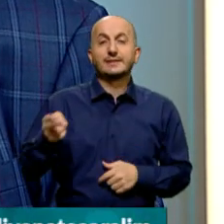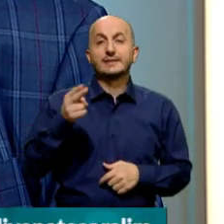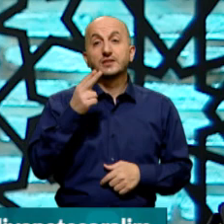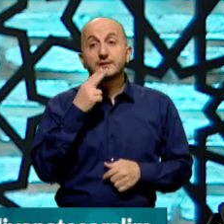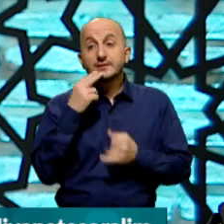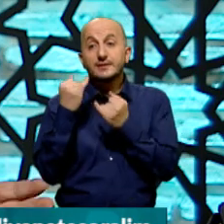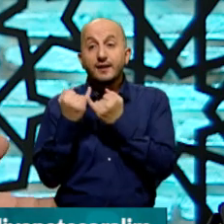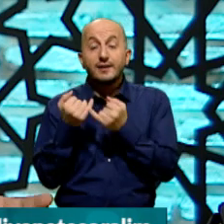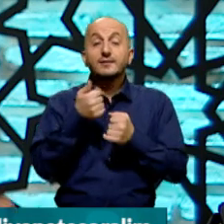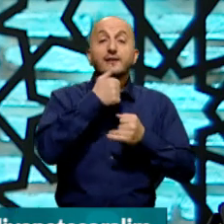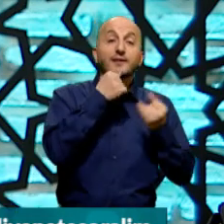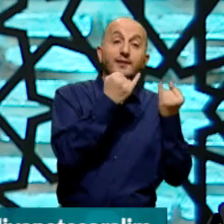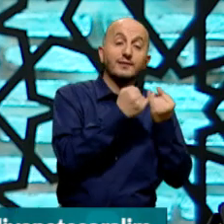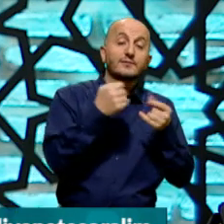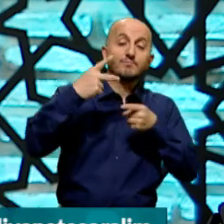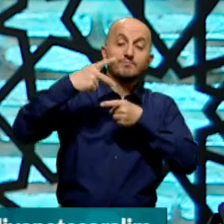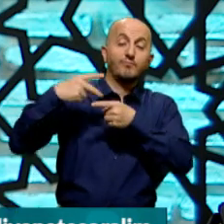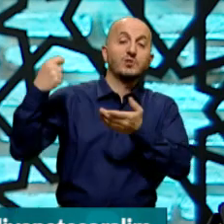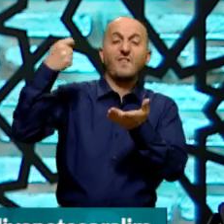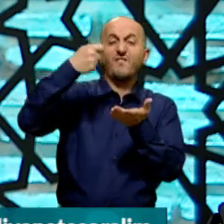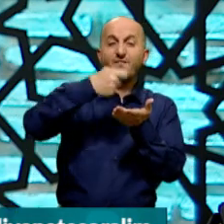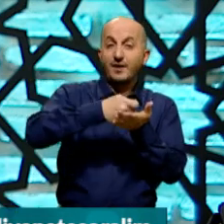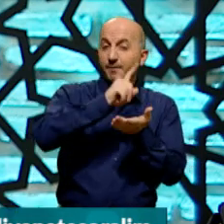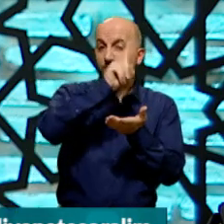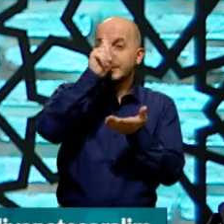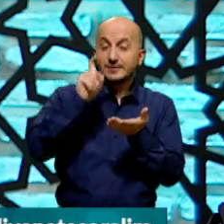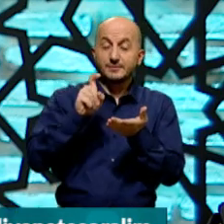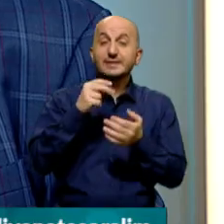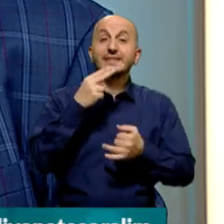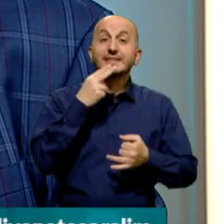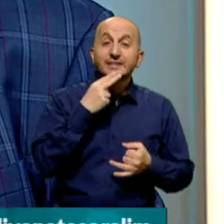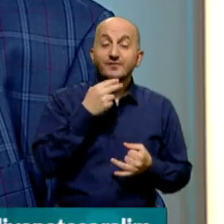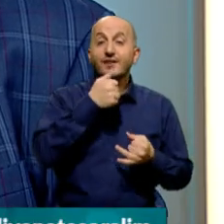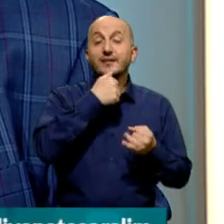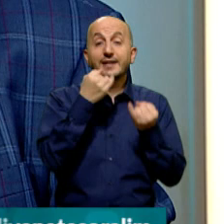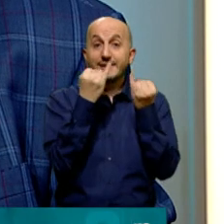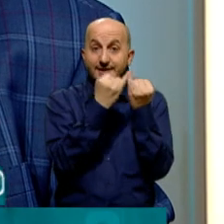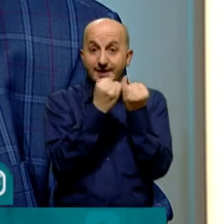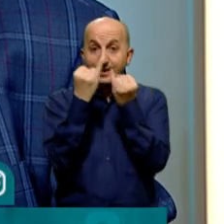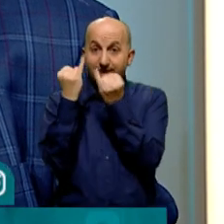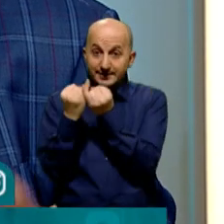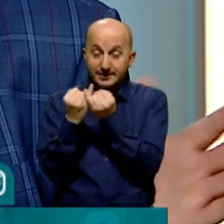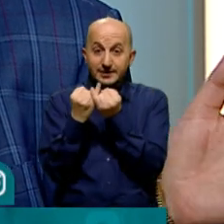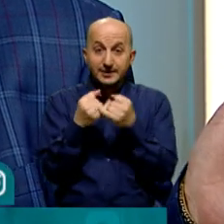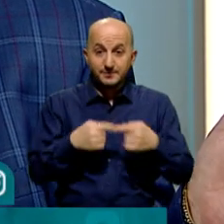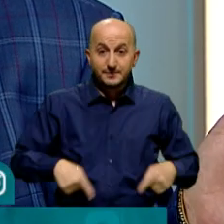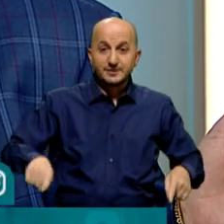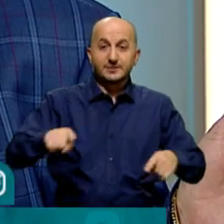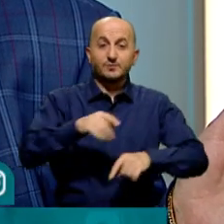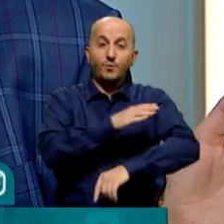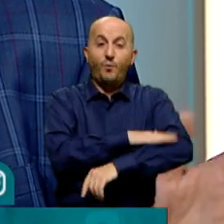kız kardeşi, erkek kardeşi. Kız ve erkek kardeşler geçen Ramazan'da da söylemiştim. Bunlar bizim